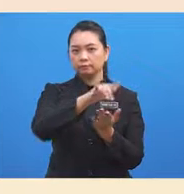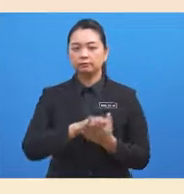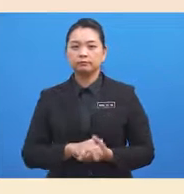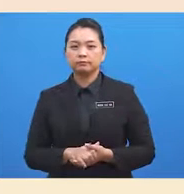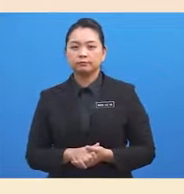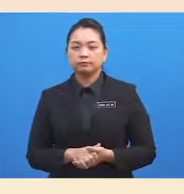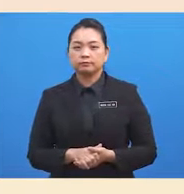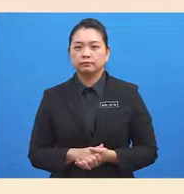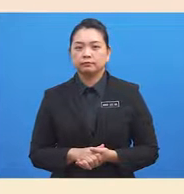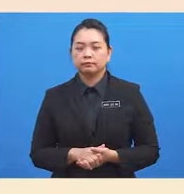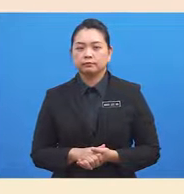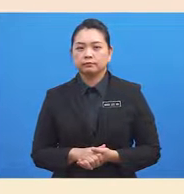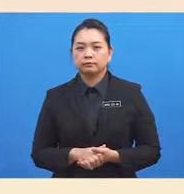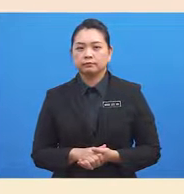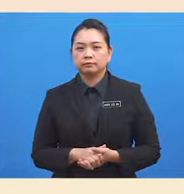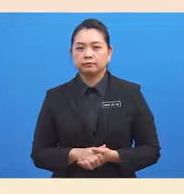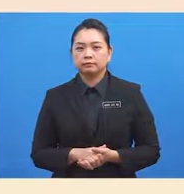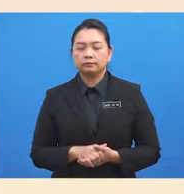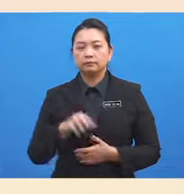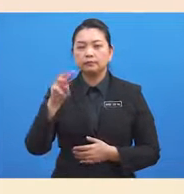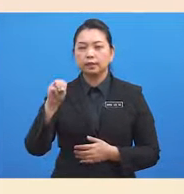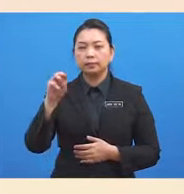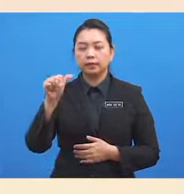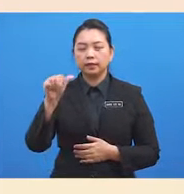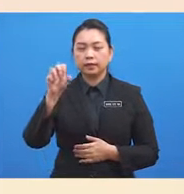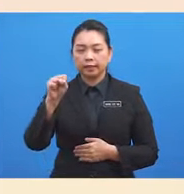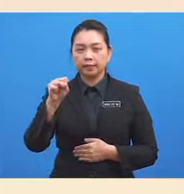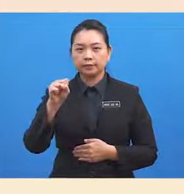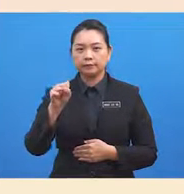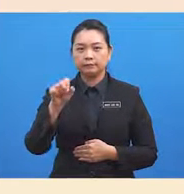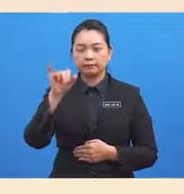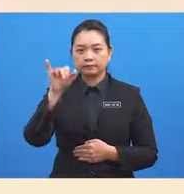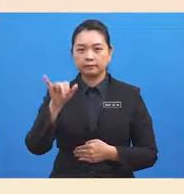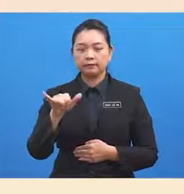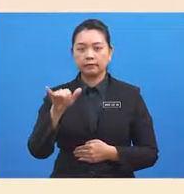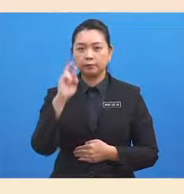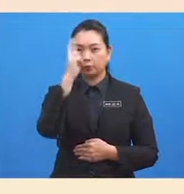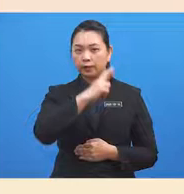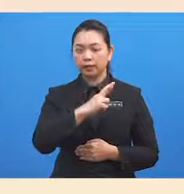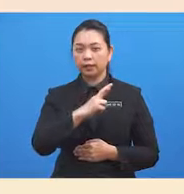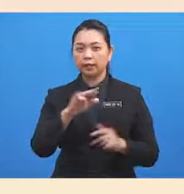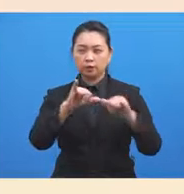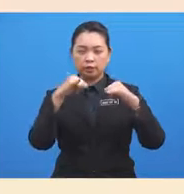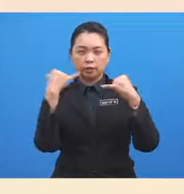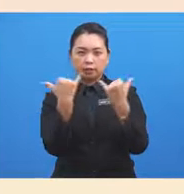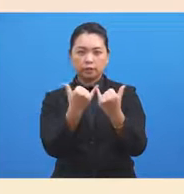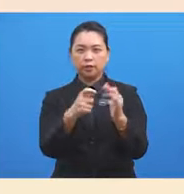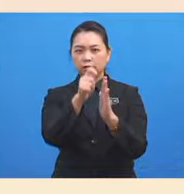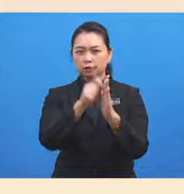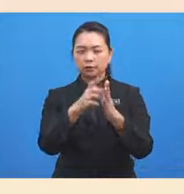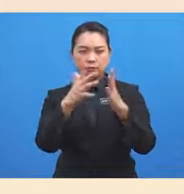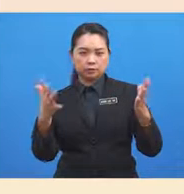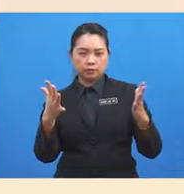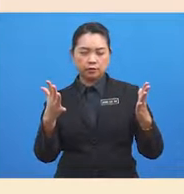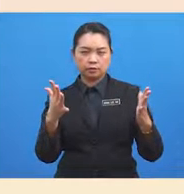atau dikenali sebagai MAS yang merupakan syarikat penerbangan terbesar di